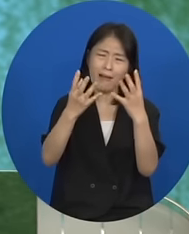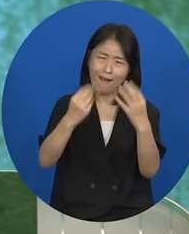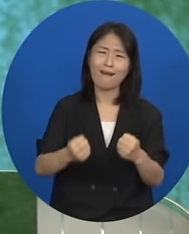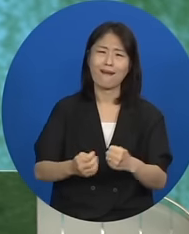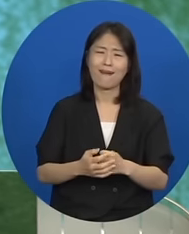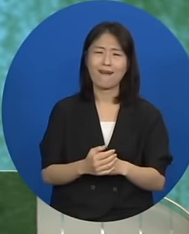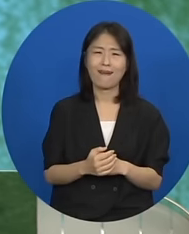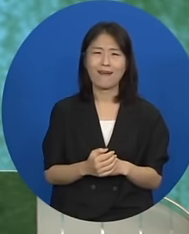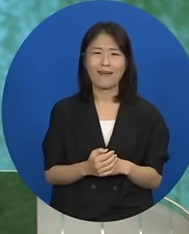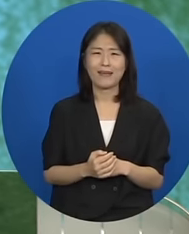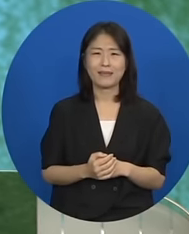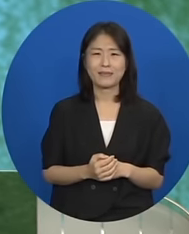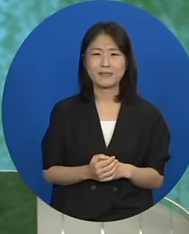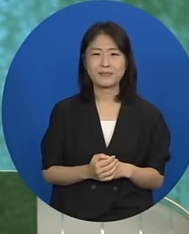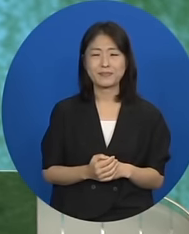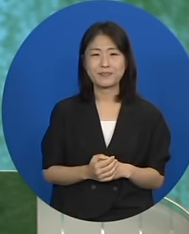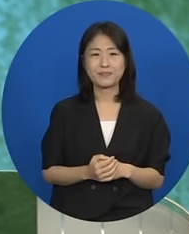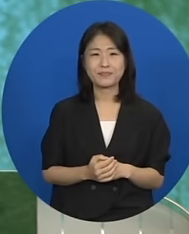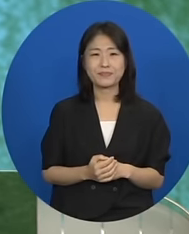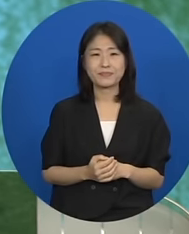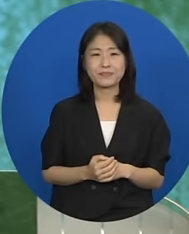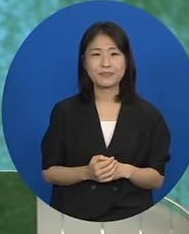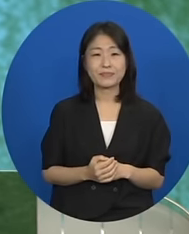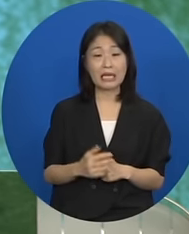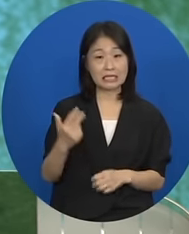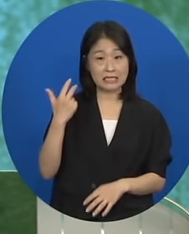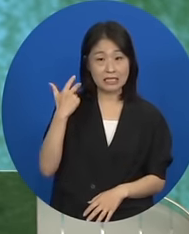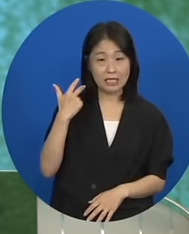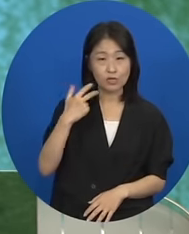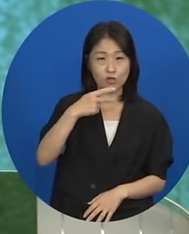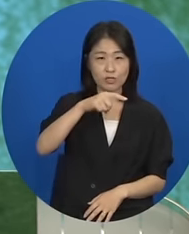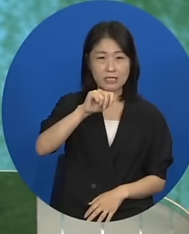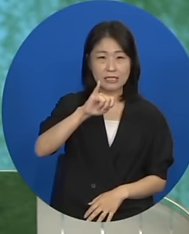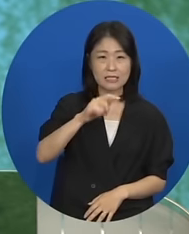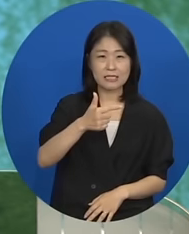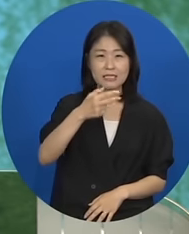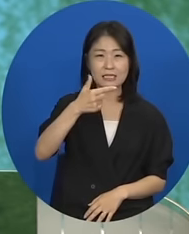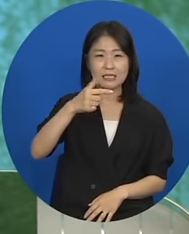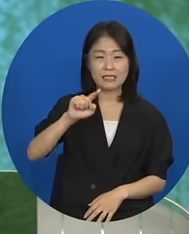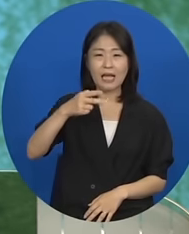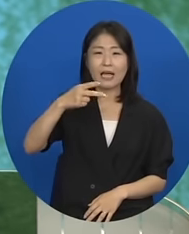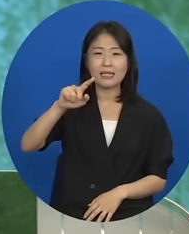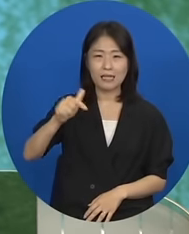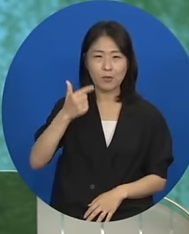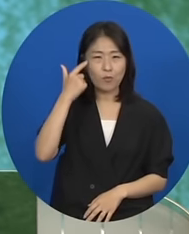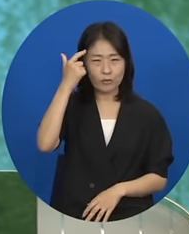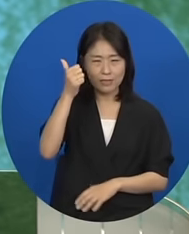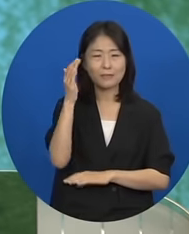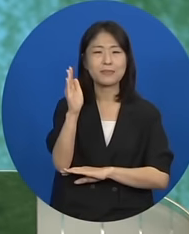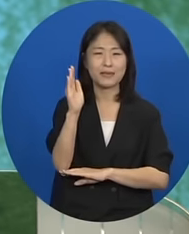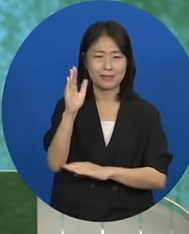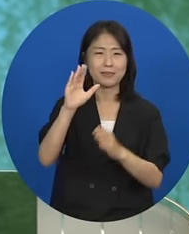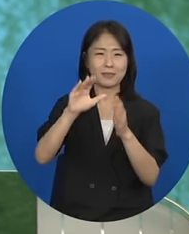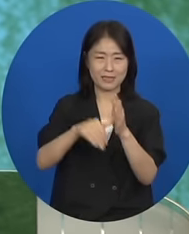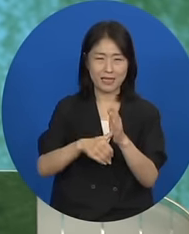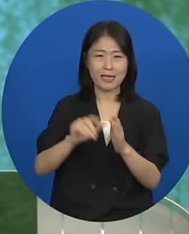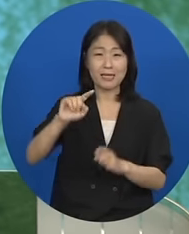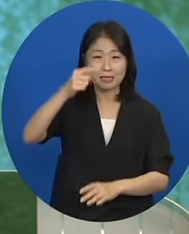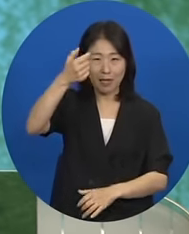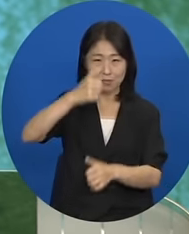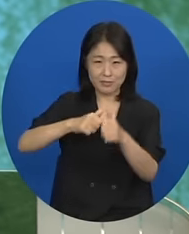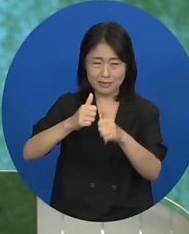설명할 수 없지만 지난주에 우리 신한대 목사님께서 이야기를 하시면서 자기는 솔직히 너무 다음 세대가 아무